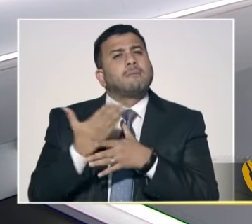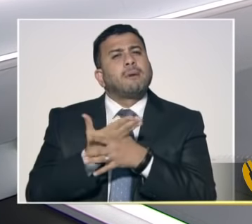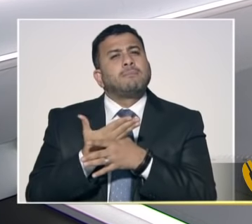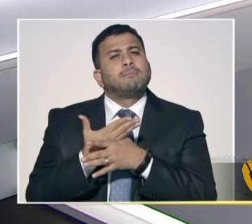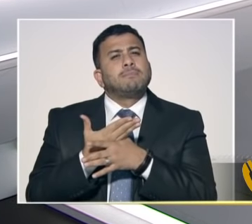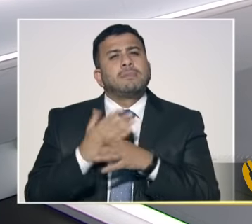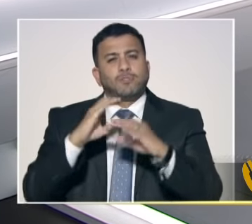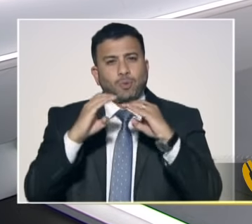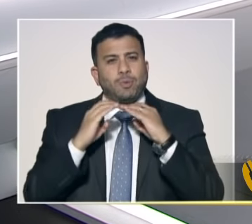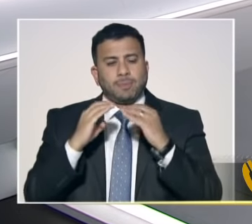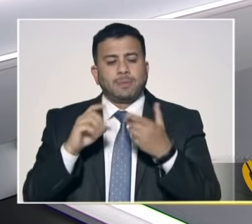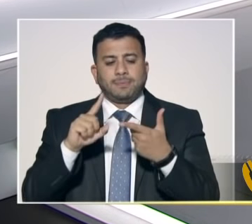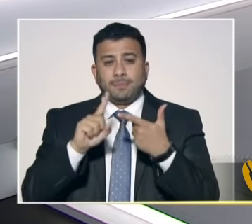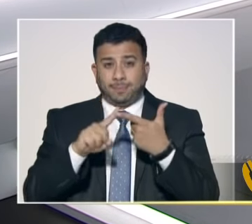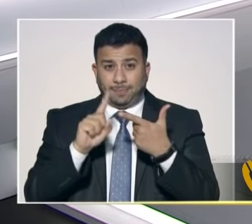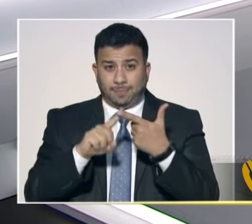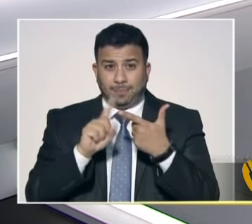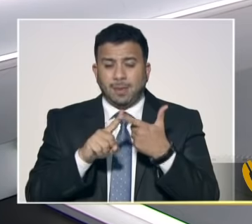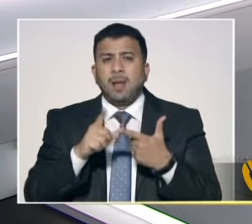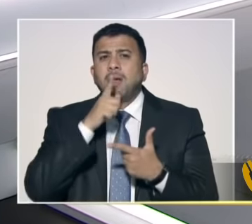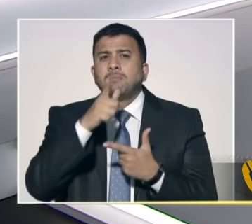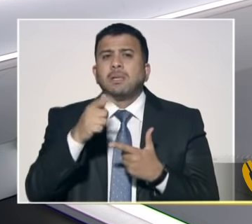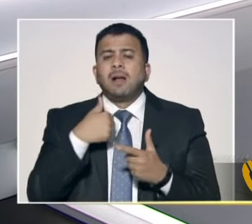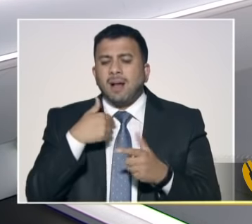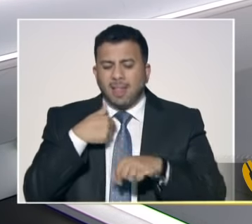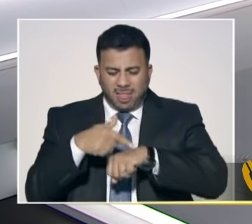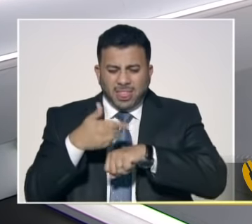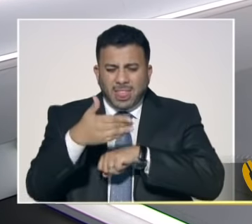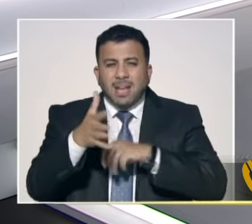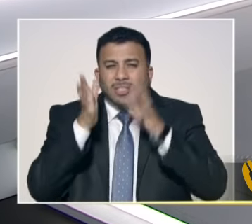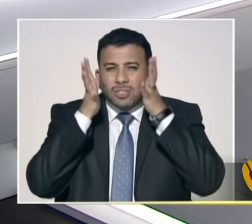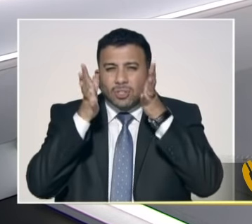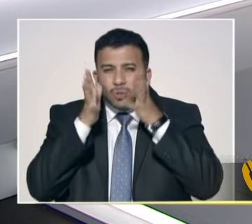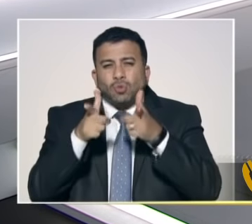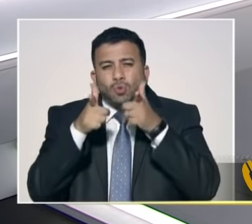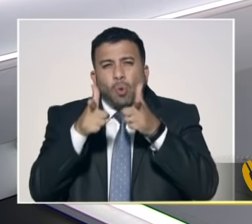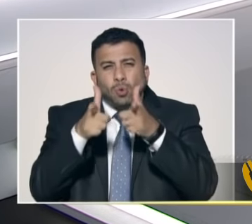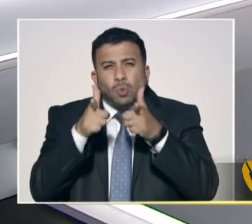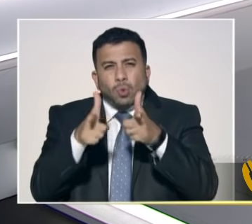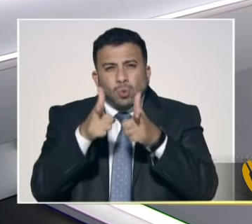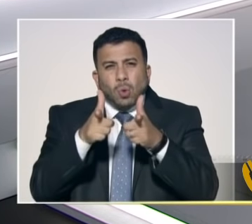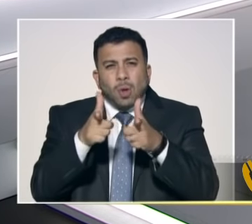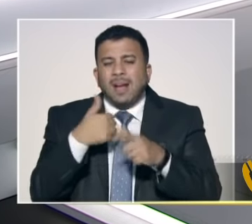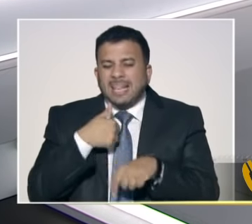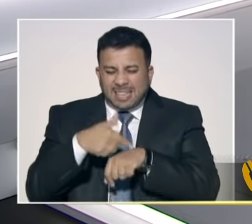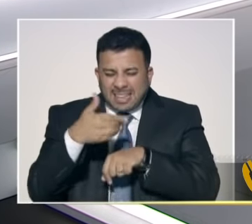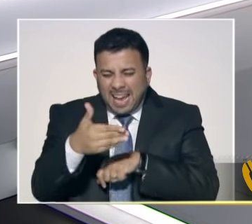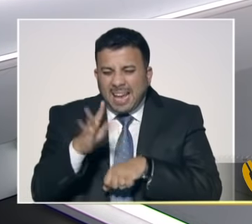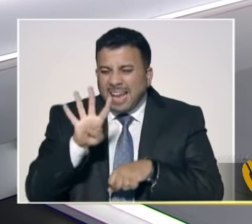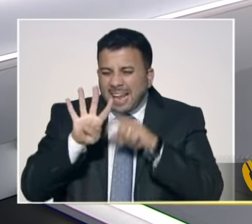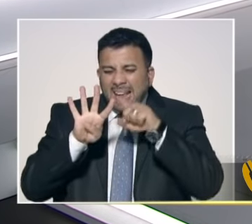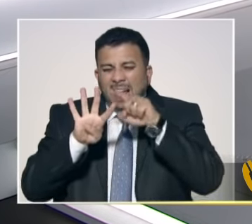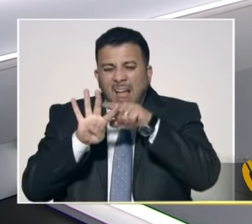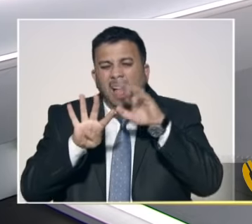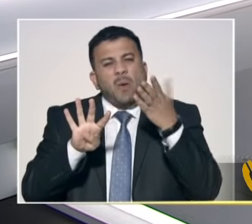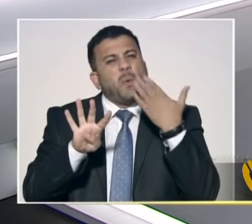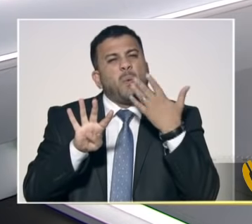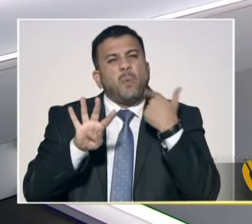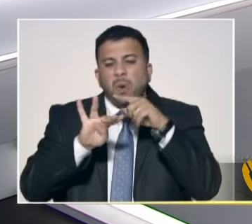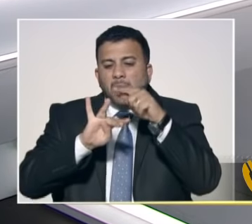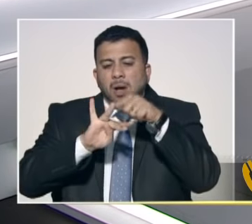دخلت الصلاة متأخر بركعة أو بركعتين، لما يسلم الإمام وأقوم أقضي الصلاة، هل أقرأ